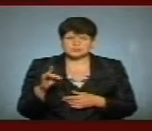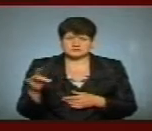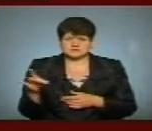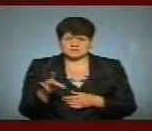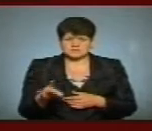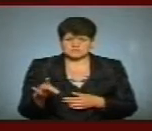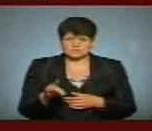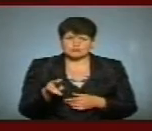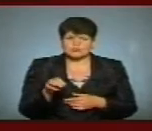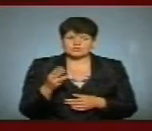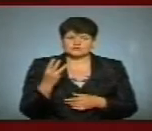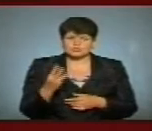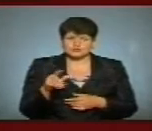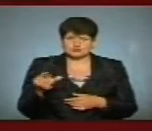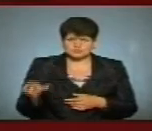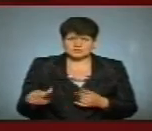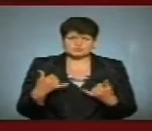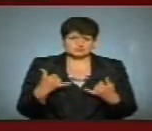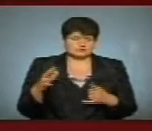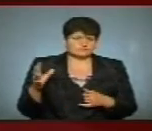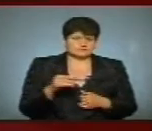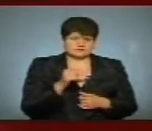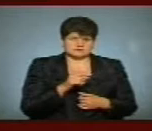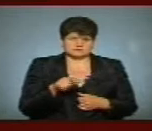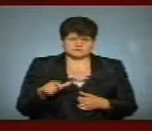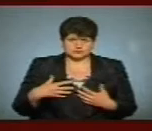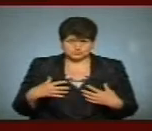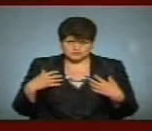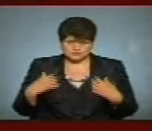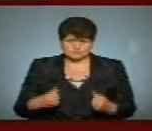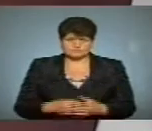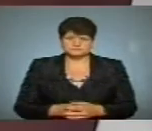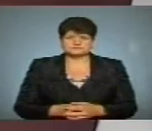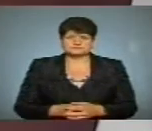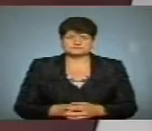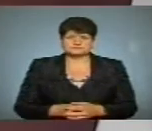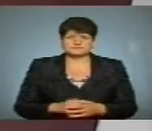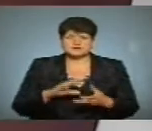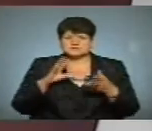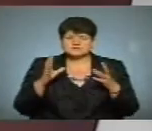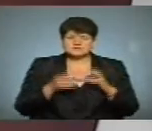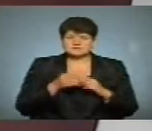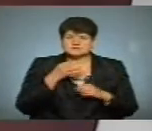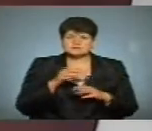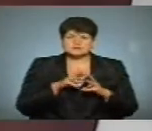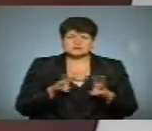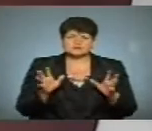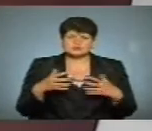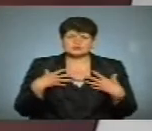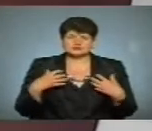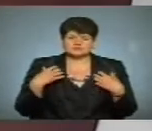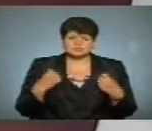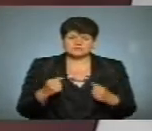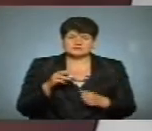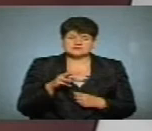Зборівському районах – по троє людей. На сьогодні всі вони здорові, каже Володимир Паничев. Загалом, як повідомив міністр охорони здоров'я